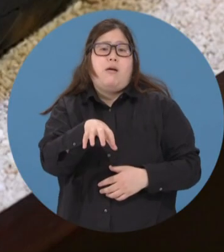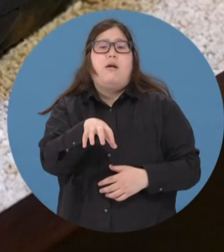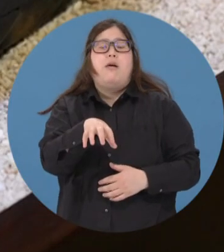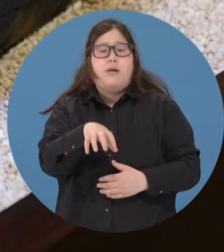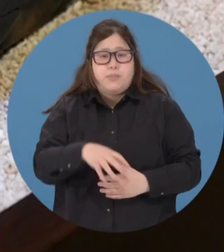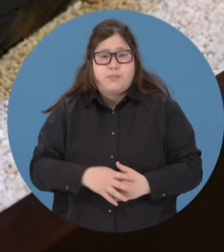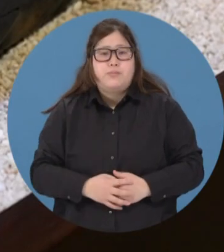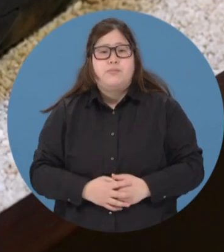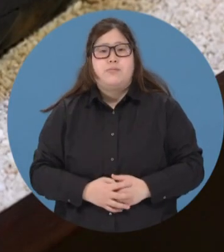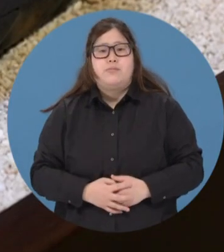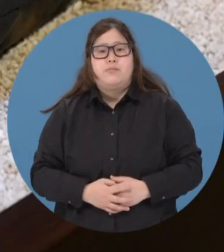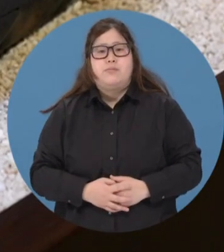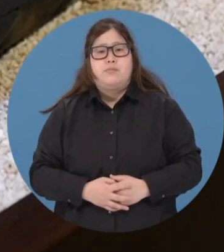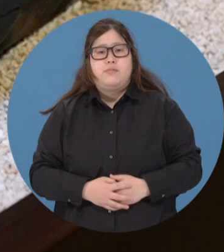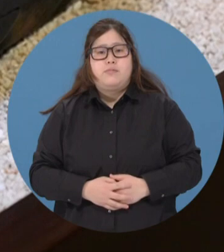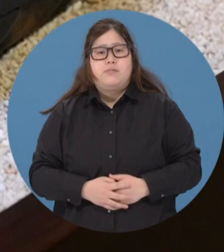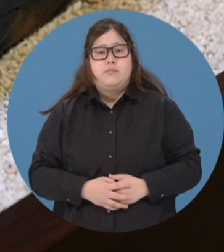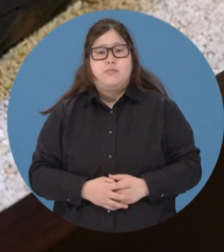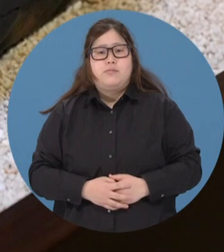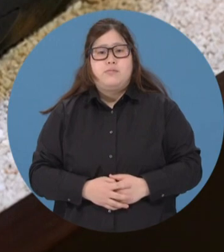た施設だ。